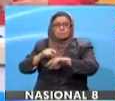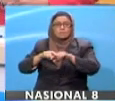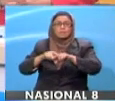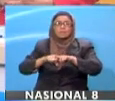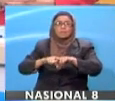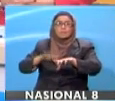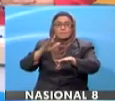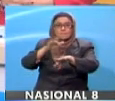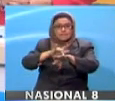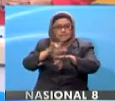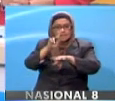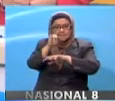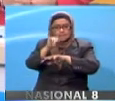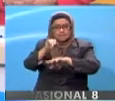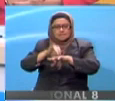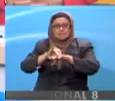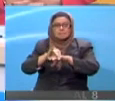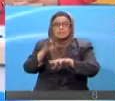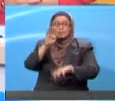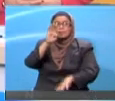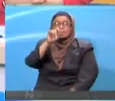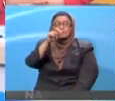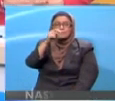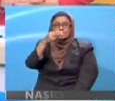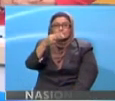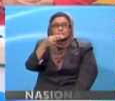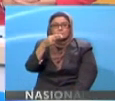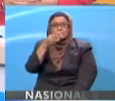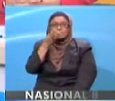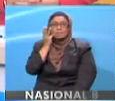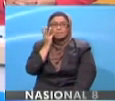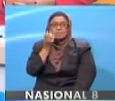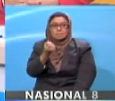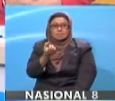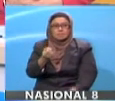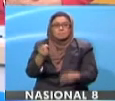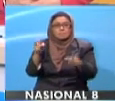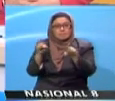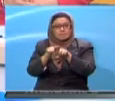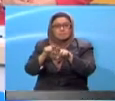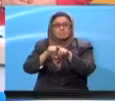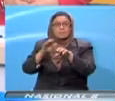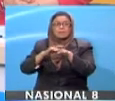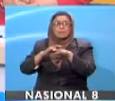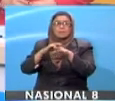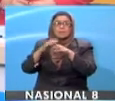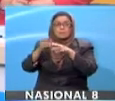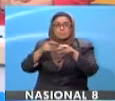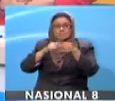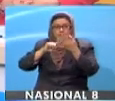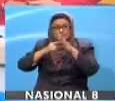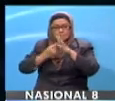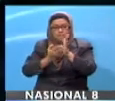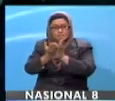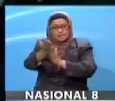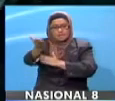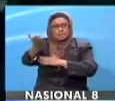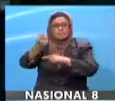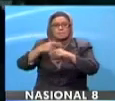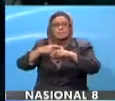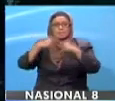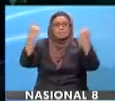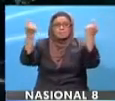beras basah. Istiadat itu sekaligus menyempurnakan istiadat pertabalan Sultan Perak ke-35.